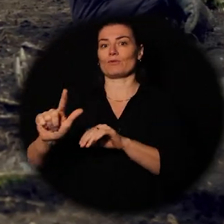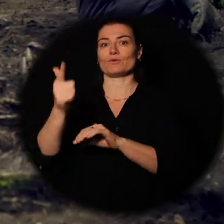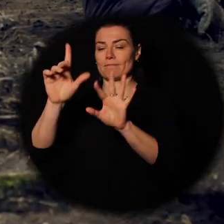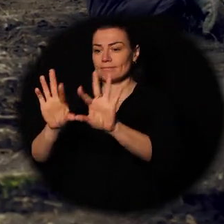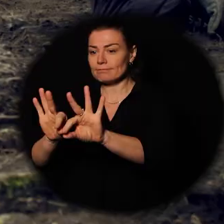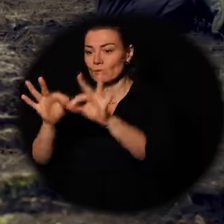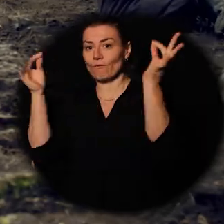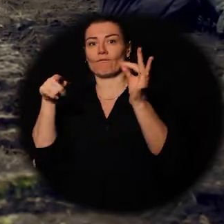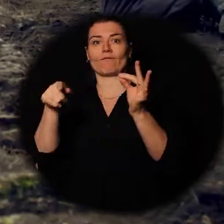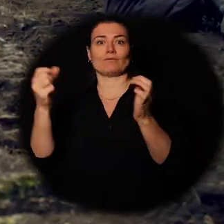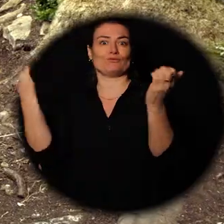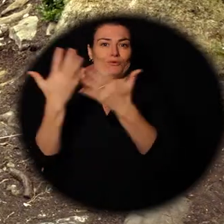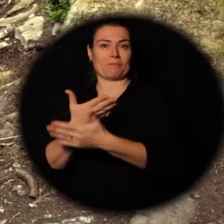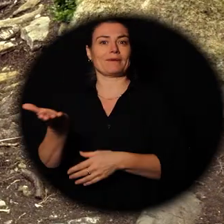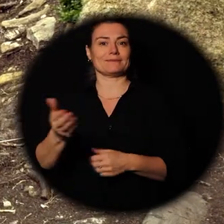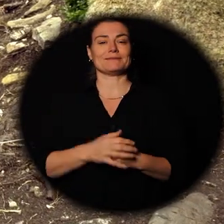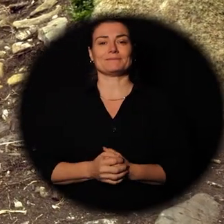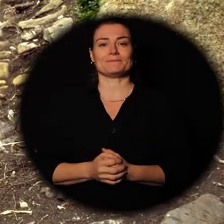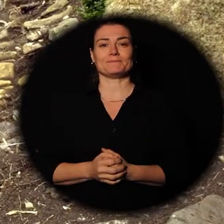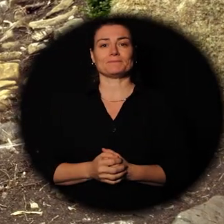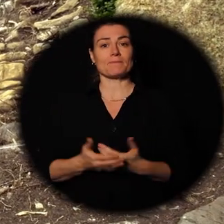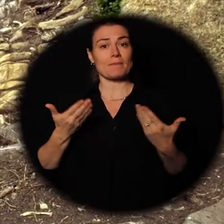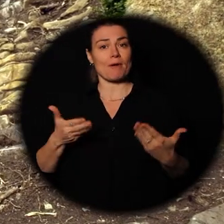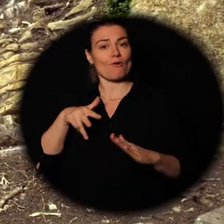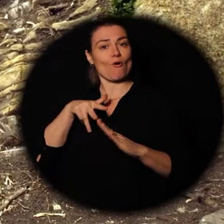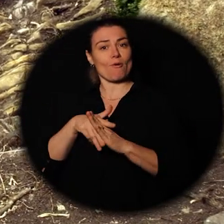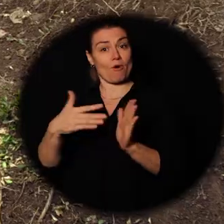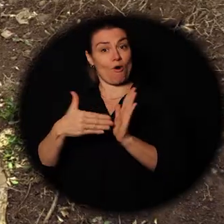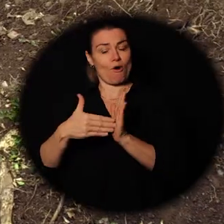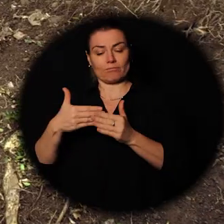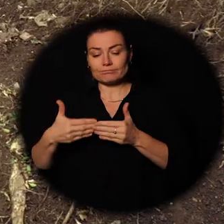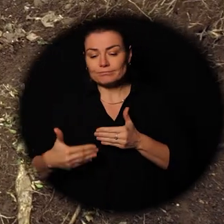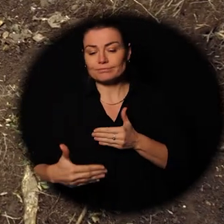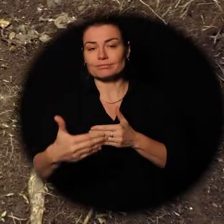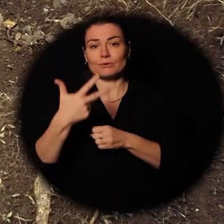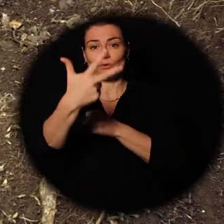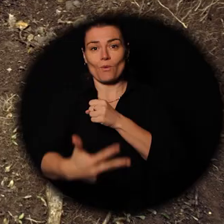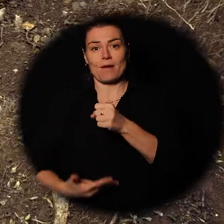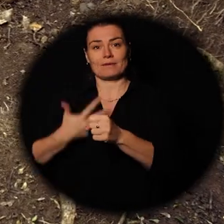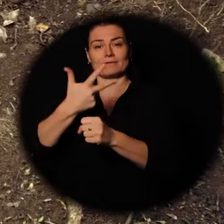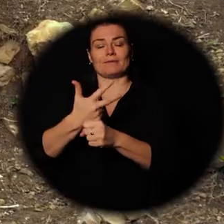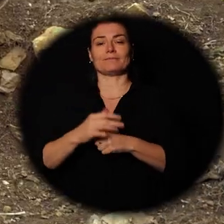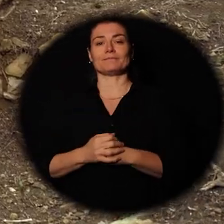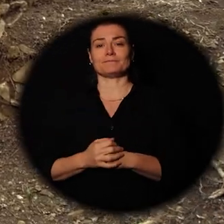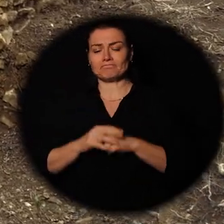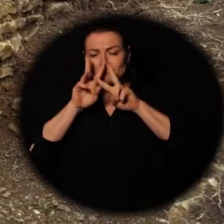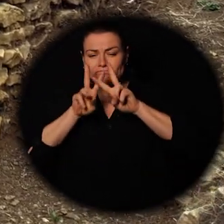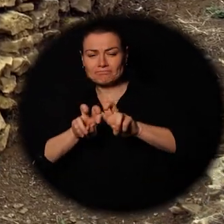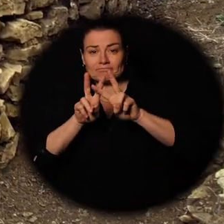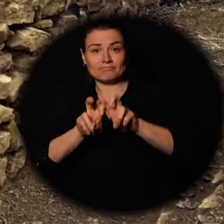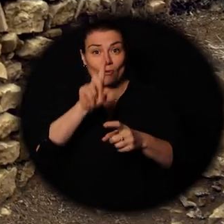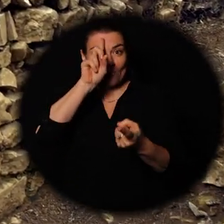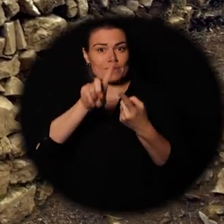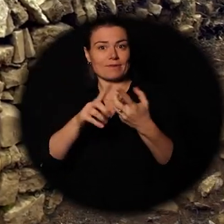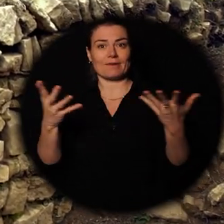on attaque de nouveau une triennale avec pour objectif l'étude, cette fois-ci, de